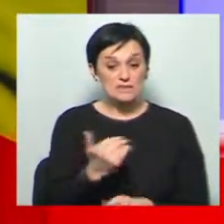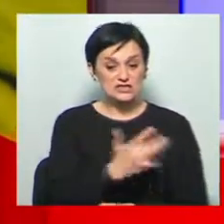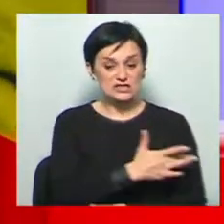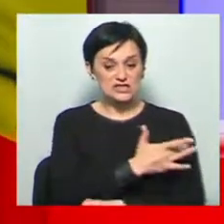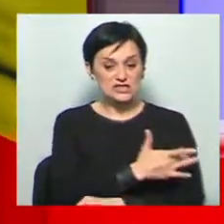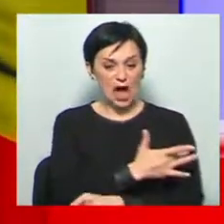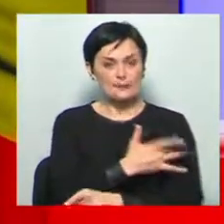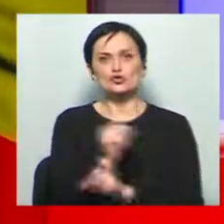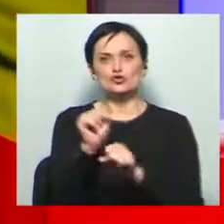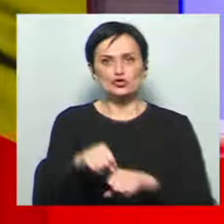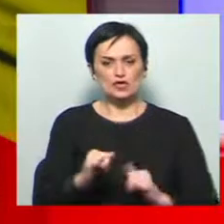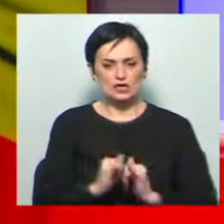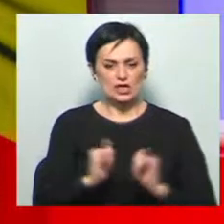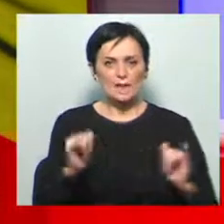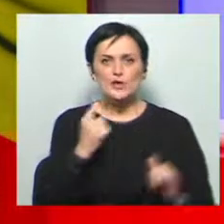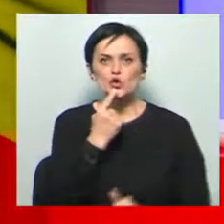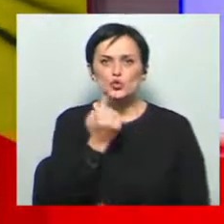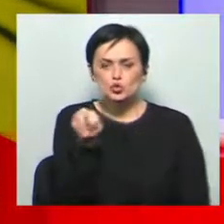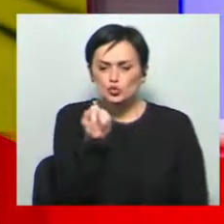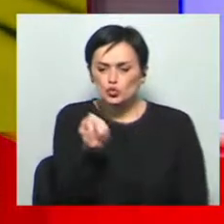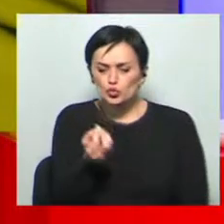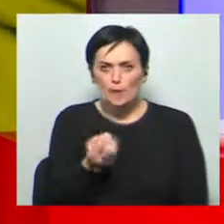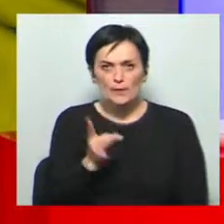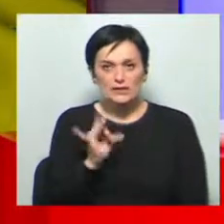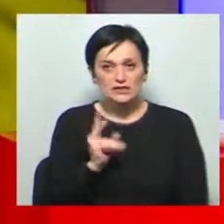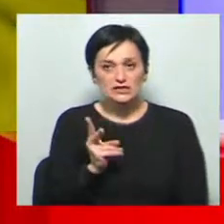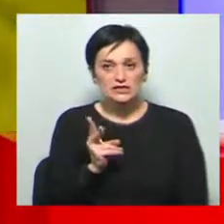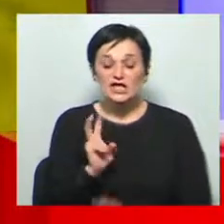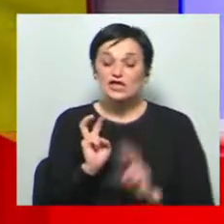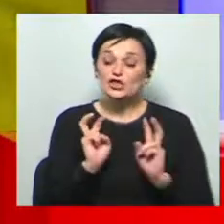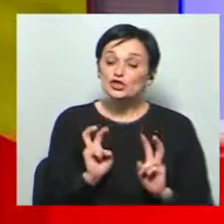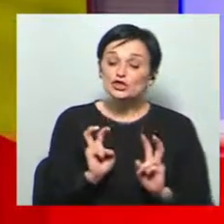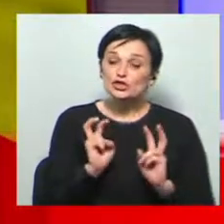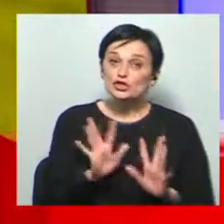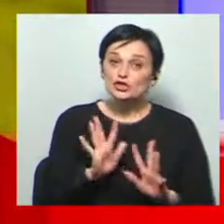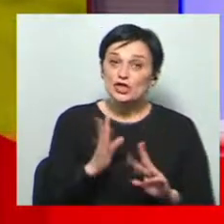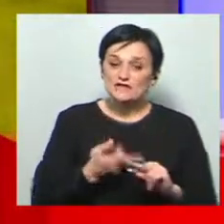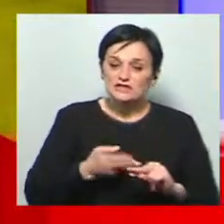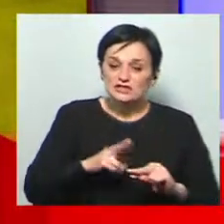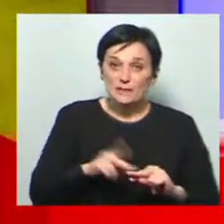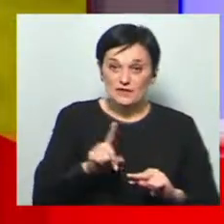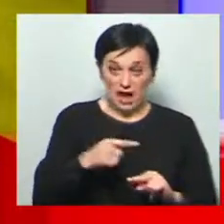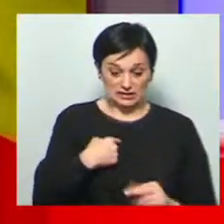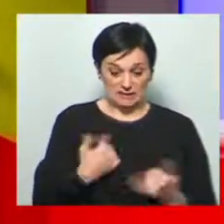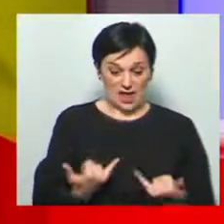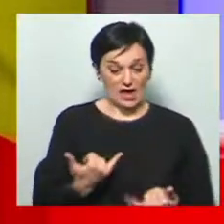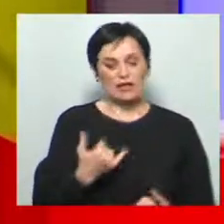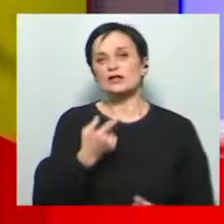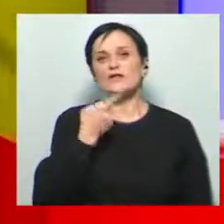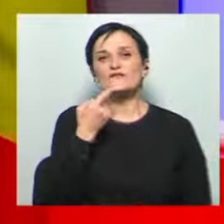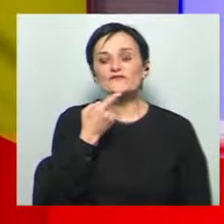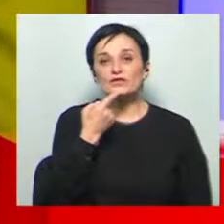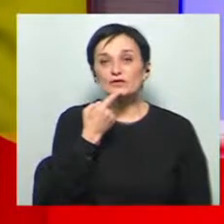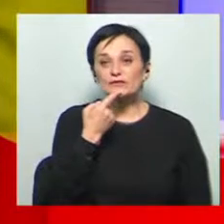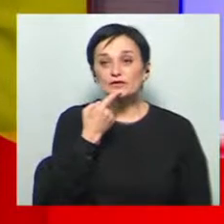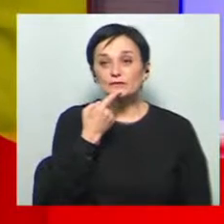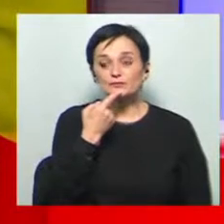დამსახურებით შეიძლება გაიზარდოს თრომბოზის რისკი. ნიშნავს თუ არა იმას, რაც ახლა მე ვთქვი, რომ